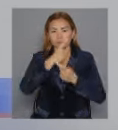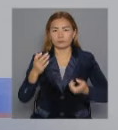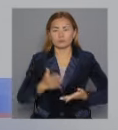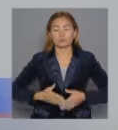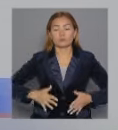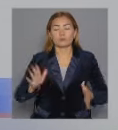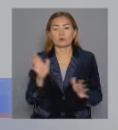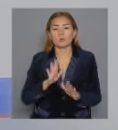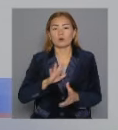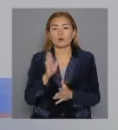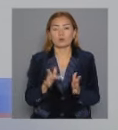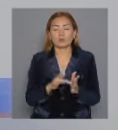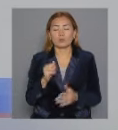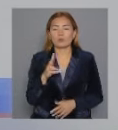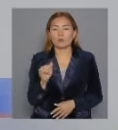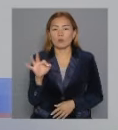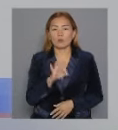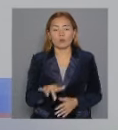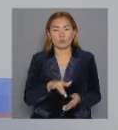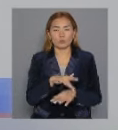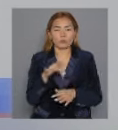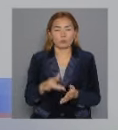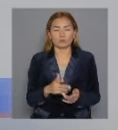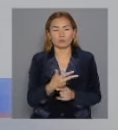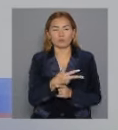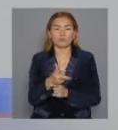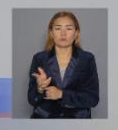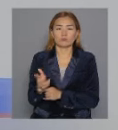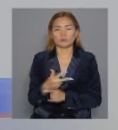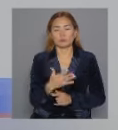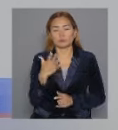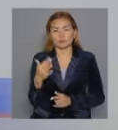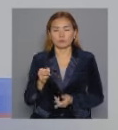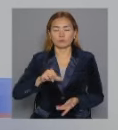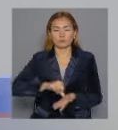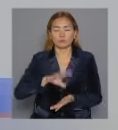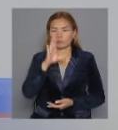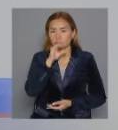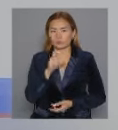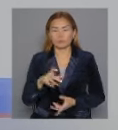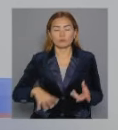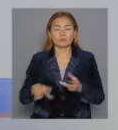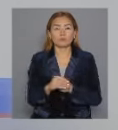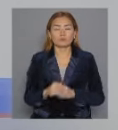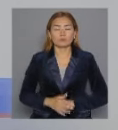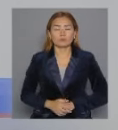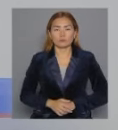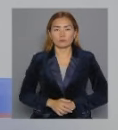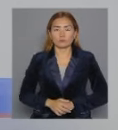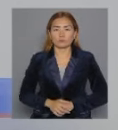Атырау тынысы туралы, Атырау тіршілігі туралы, Атырау халқы туралы видео түсіріп, байқауға қатысып жатыр қатысушылар. Қатысушылардың